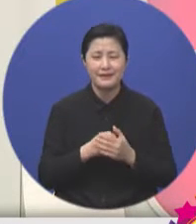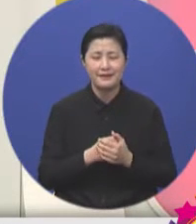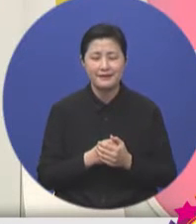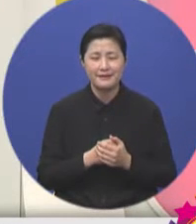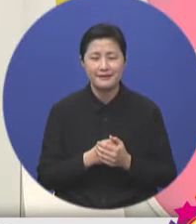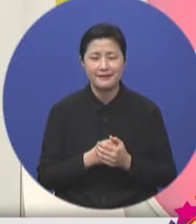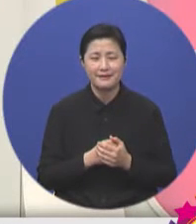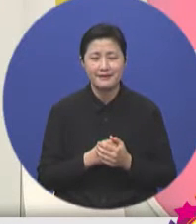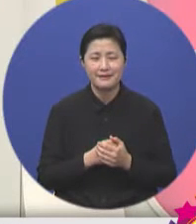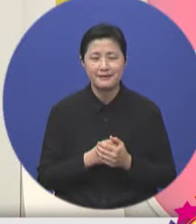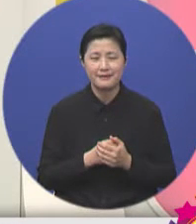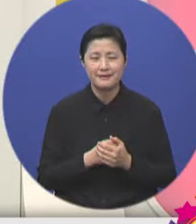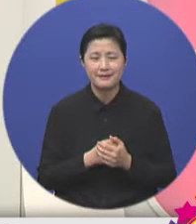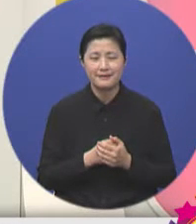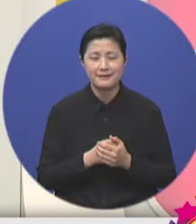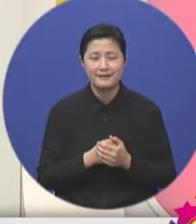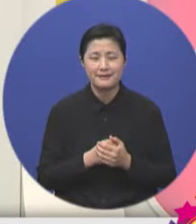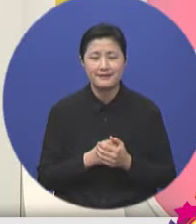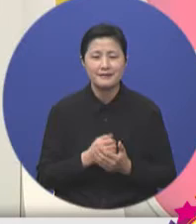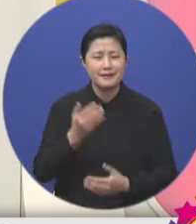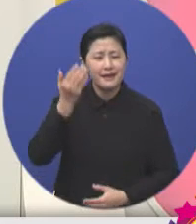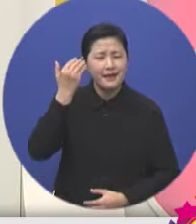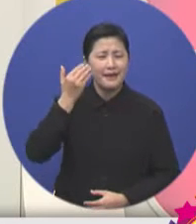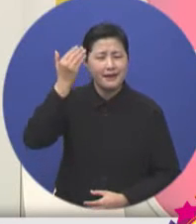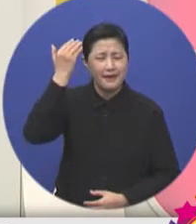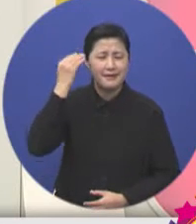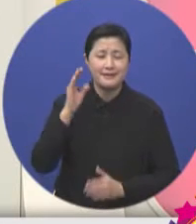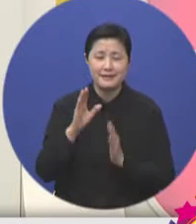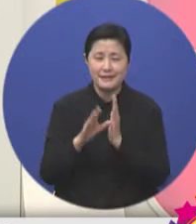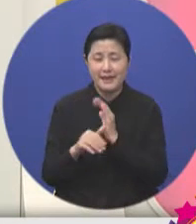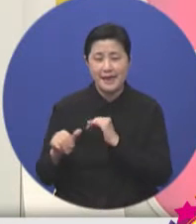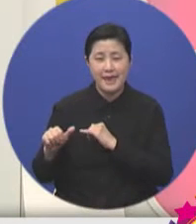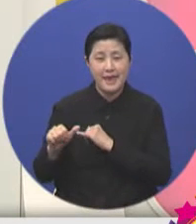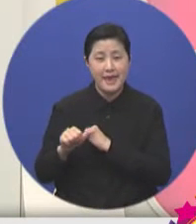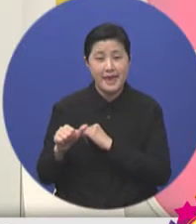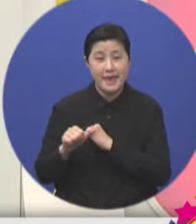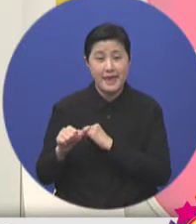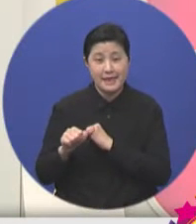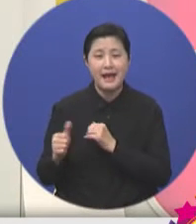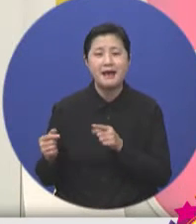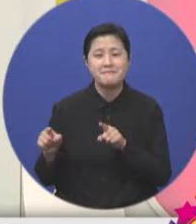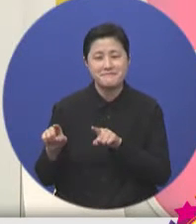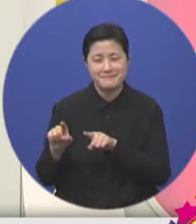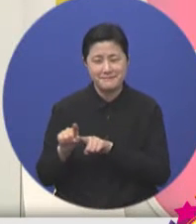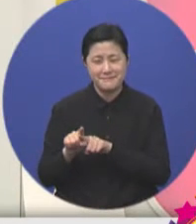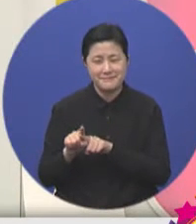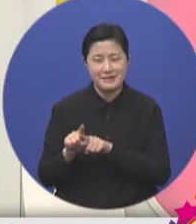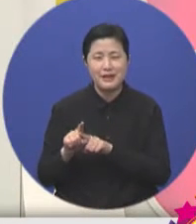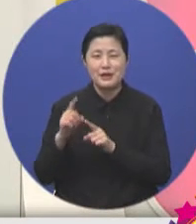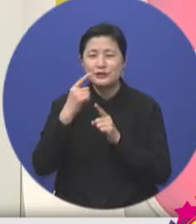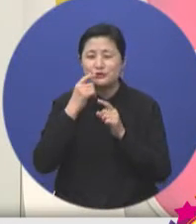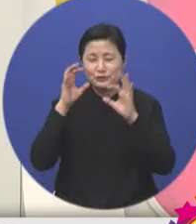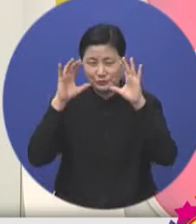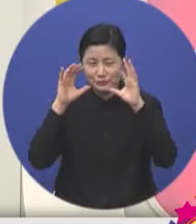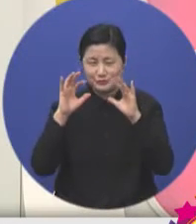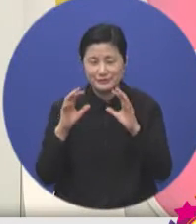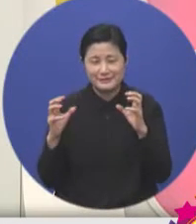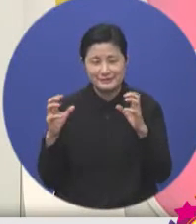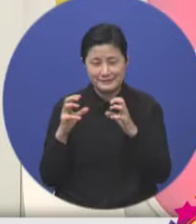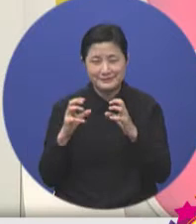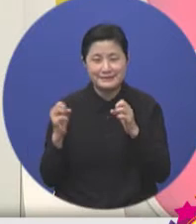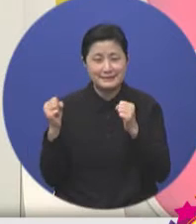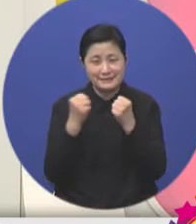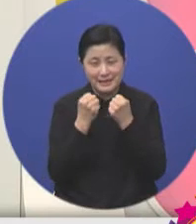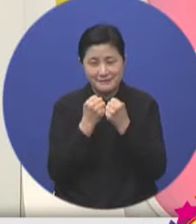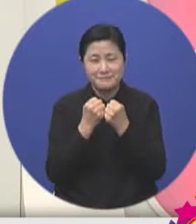옛날 진짜 옛날 네. 애인하고 네. 옛날 눈싸움도 하고